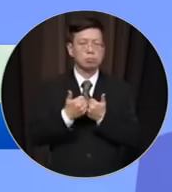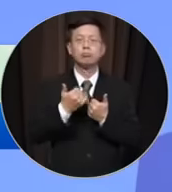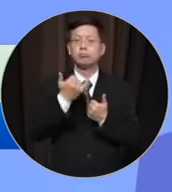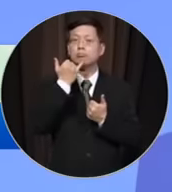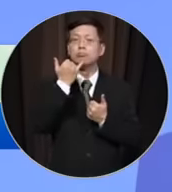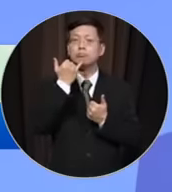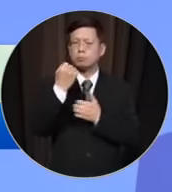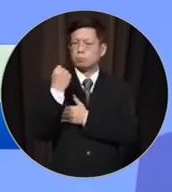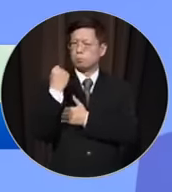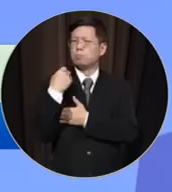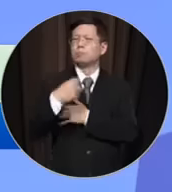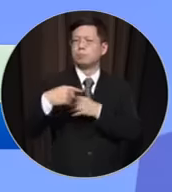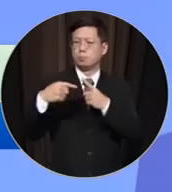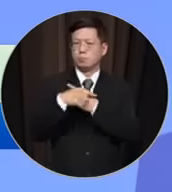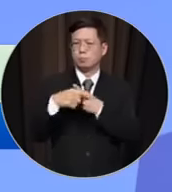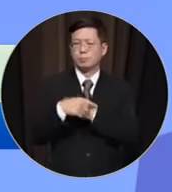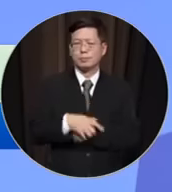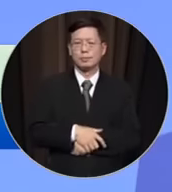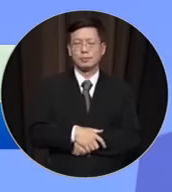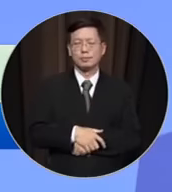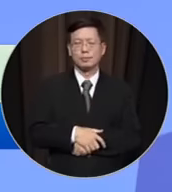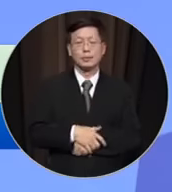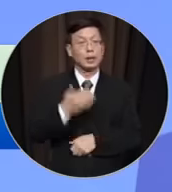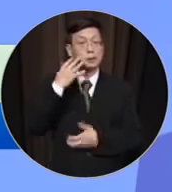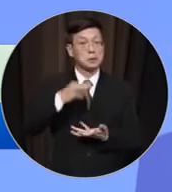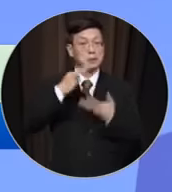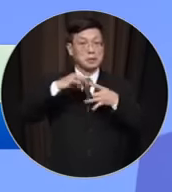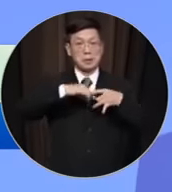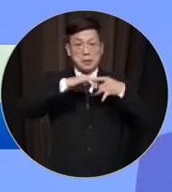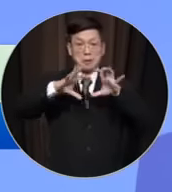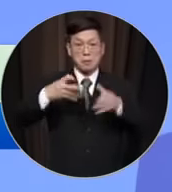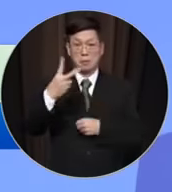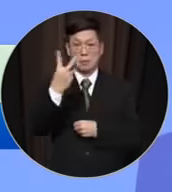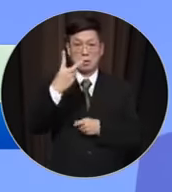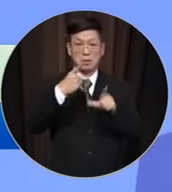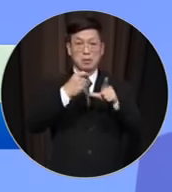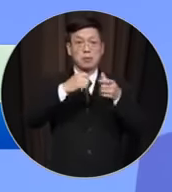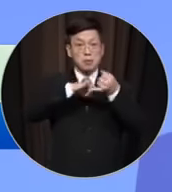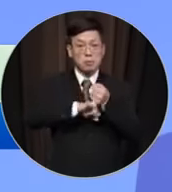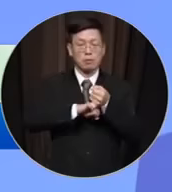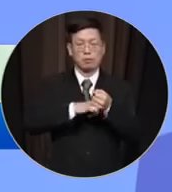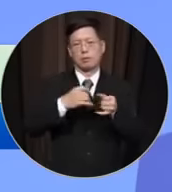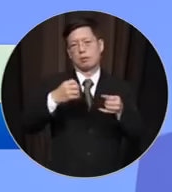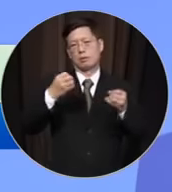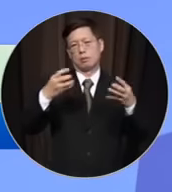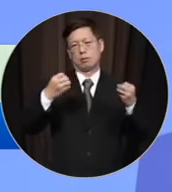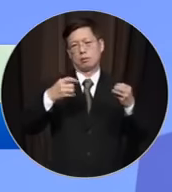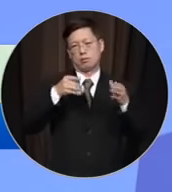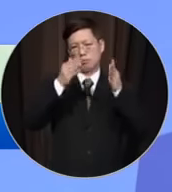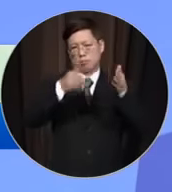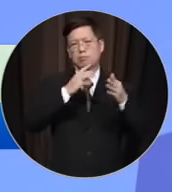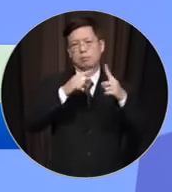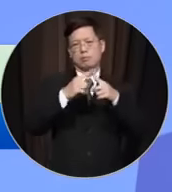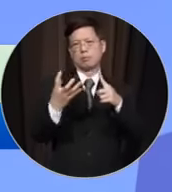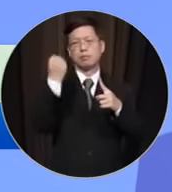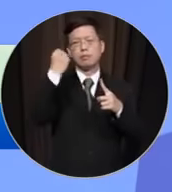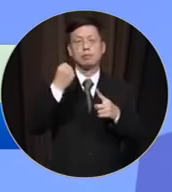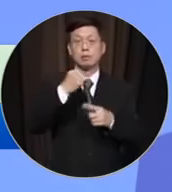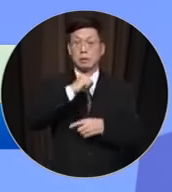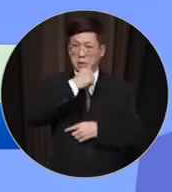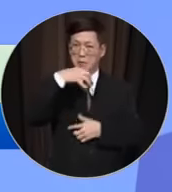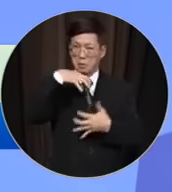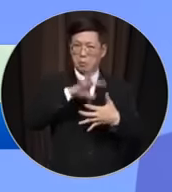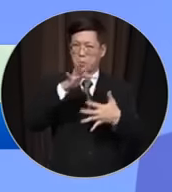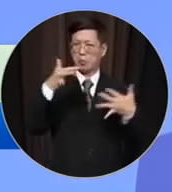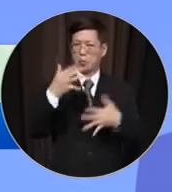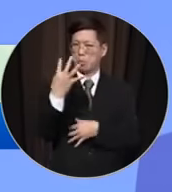以积极去做。那谈到联合国两公约，我们就要来谈人权。现在台湾有几项争